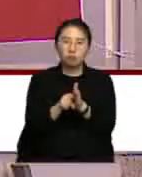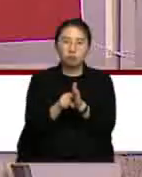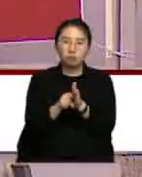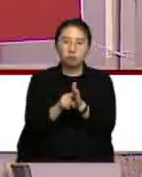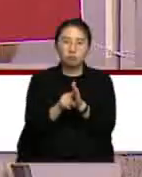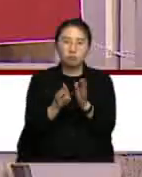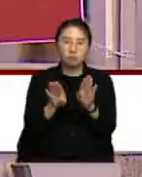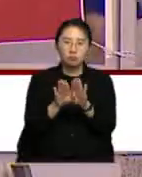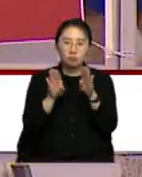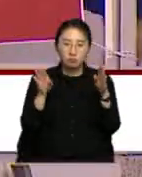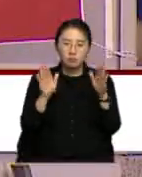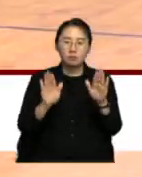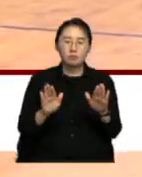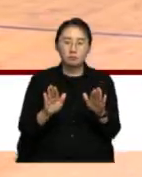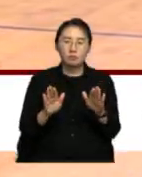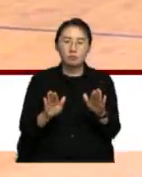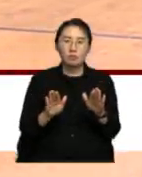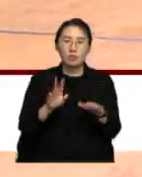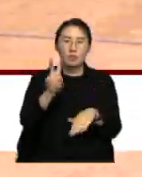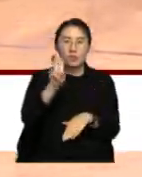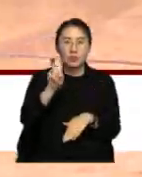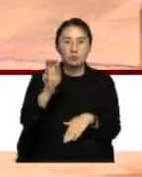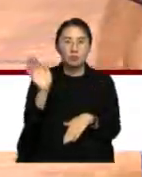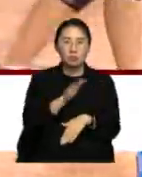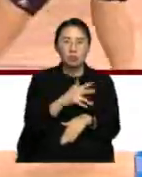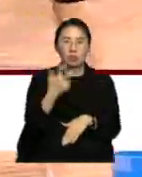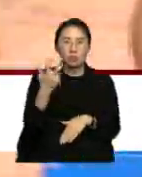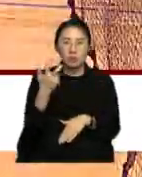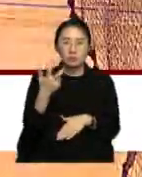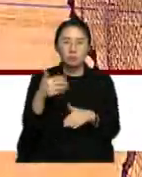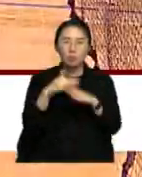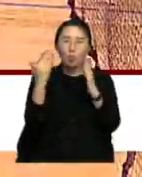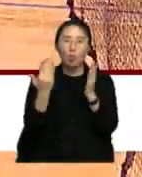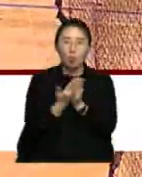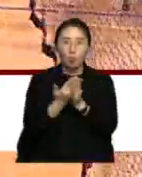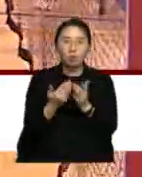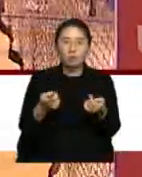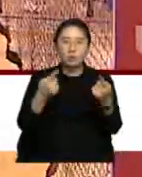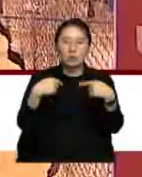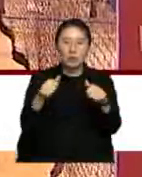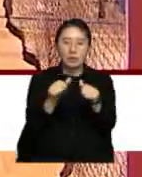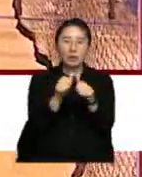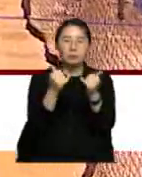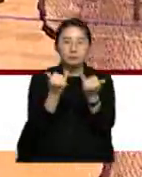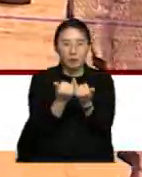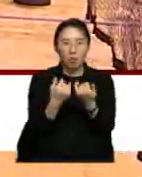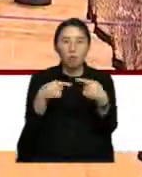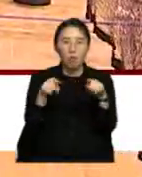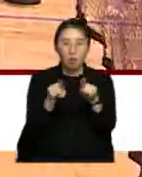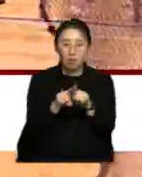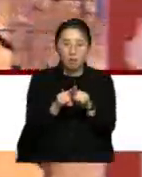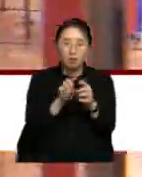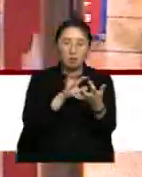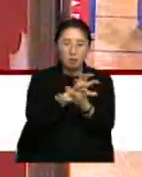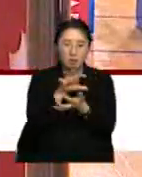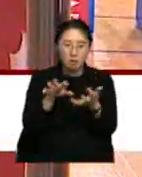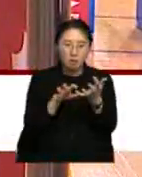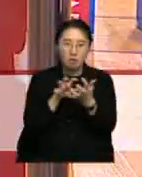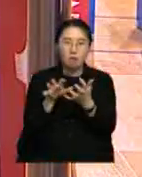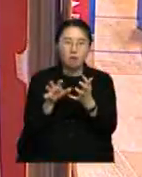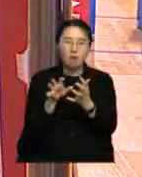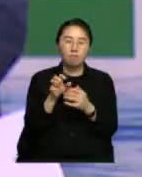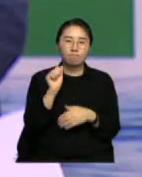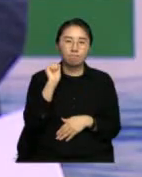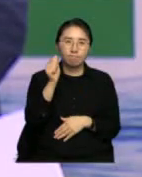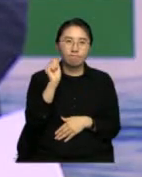있습니다. 이번 대회에는 20대부터 70대까지 모든 세대가 참여해 남자 복식, 여자 복식, 혼합 복식의 경기를